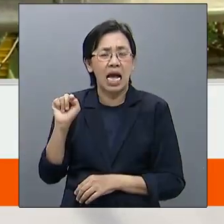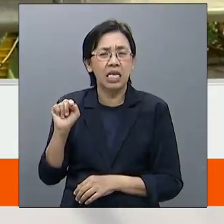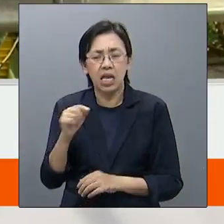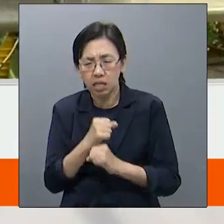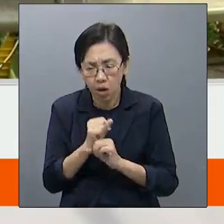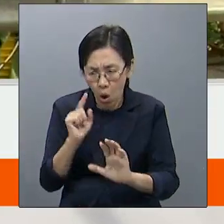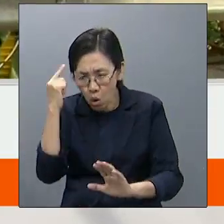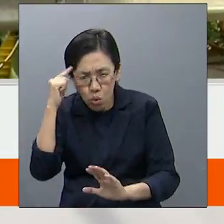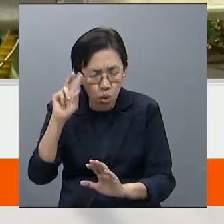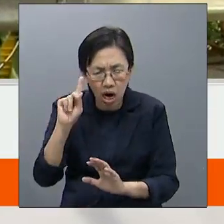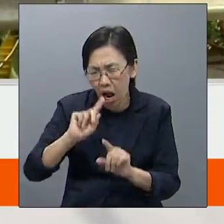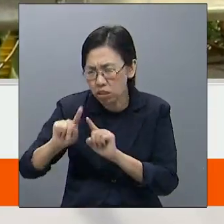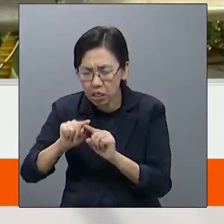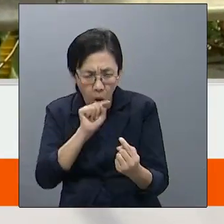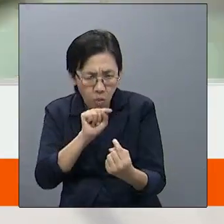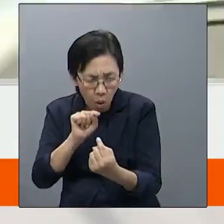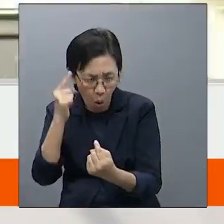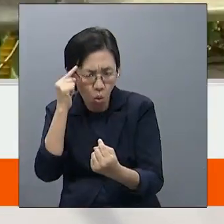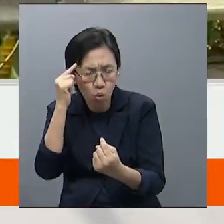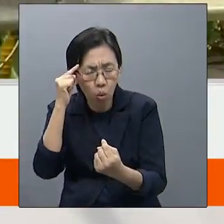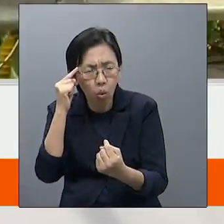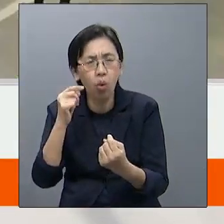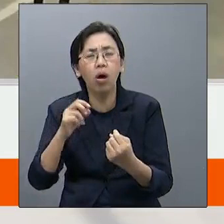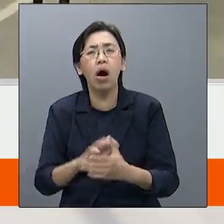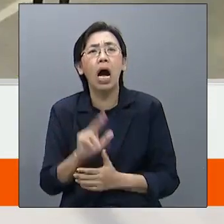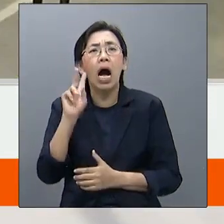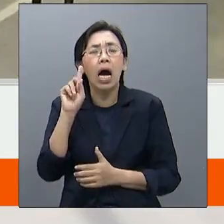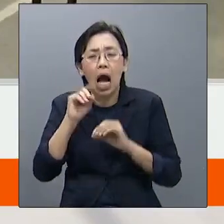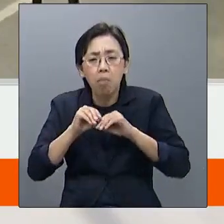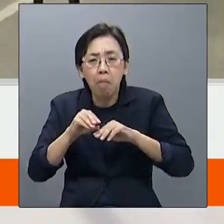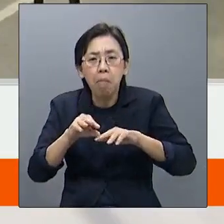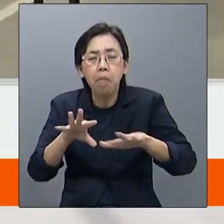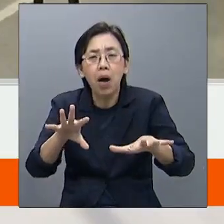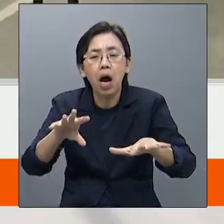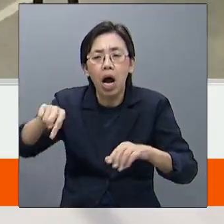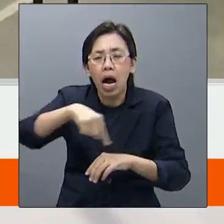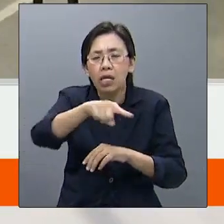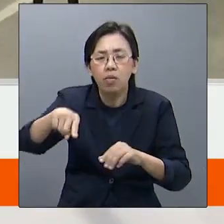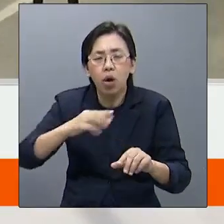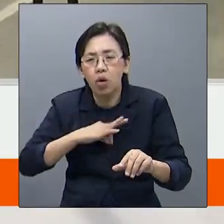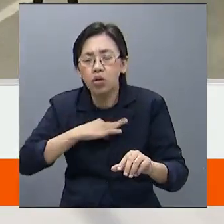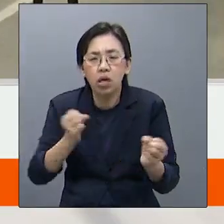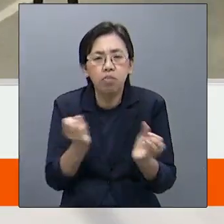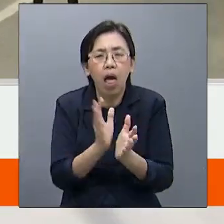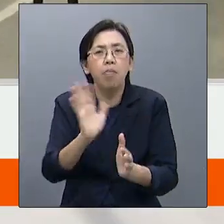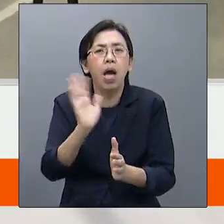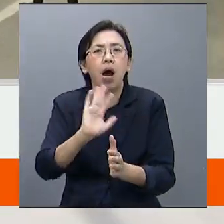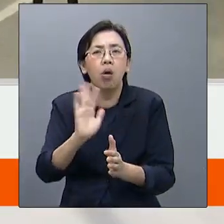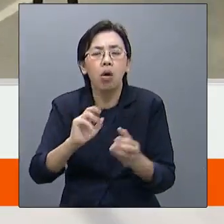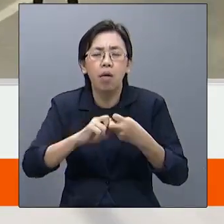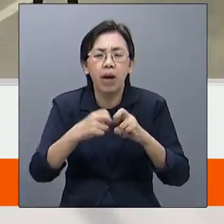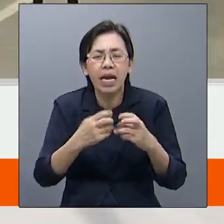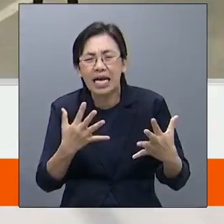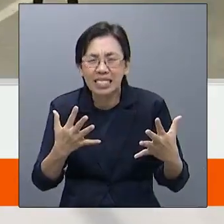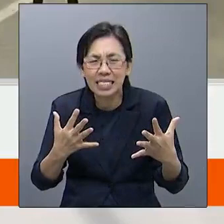ยำในเรื่องขาวสารที่ไม่สรางฐาน เพรา look at oakสัธิภาพ มนตบต่ำลง หร รถ